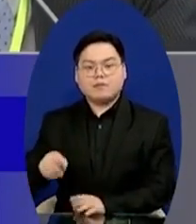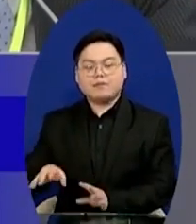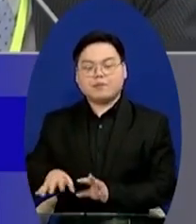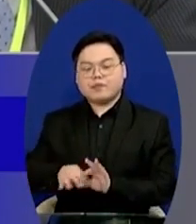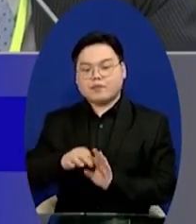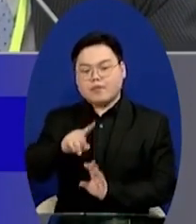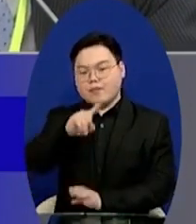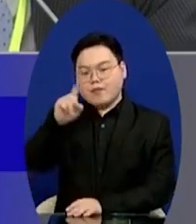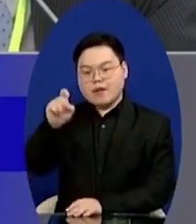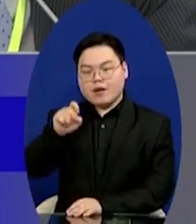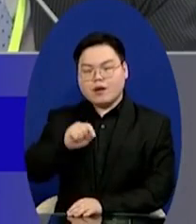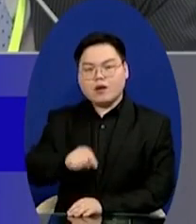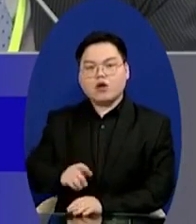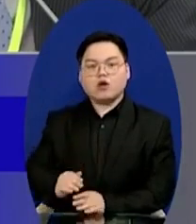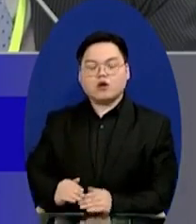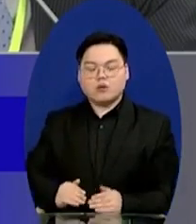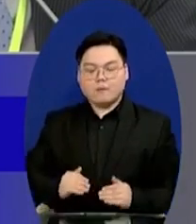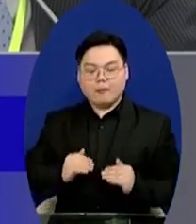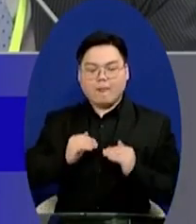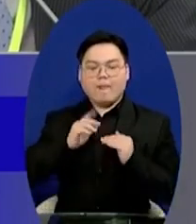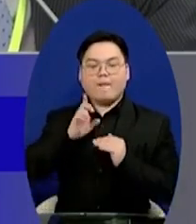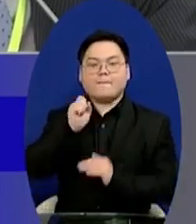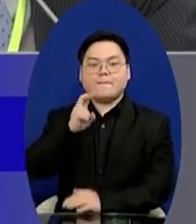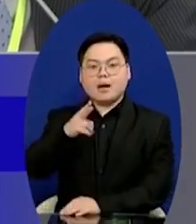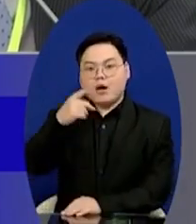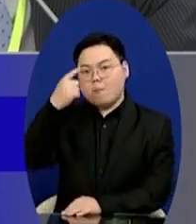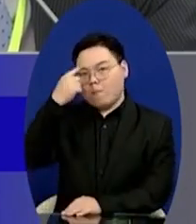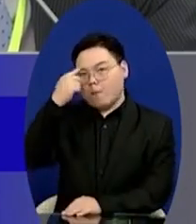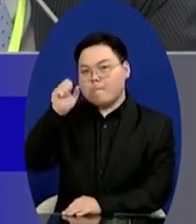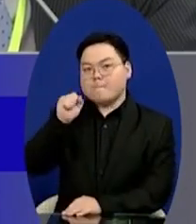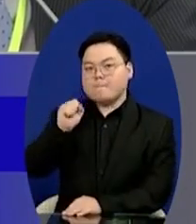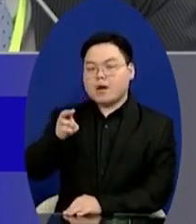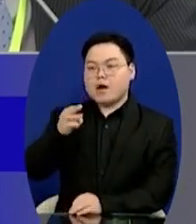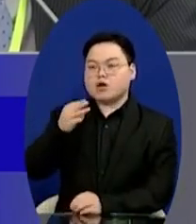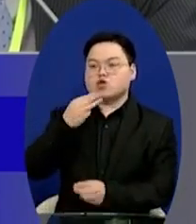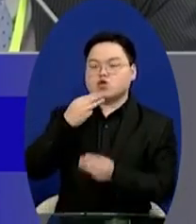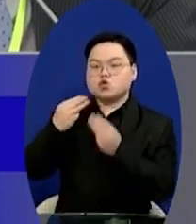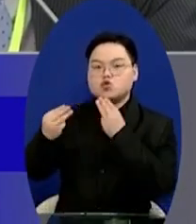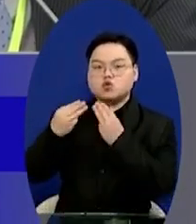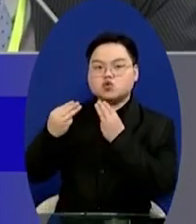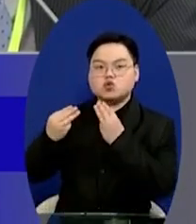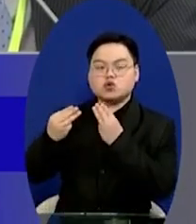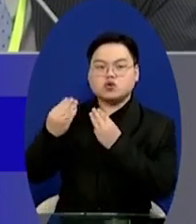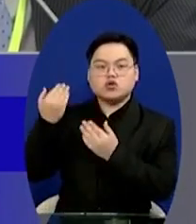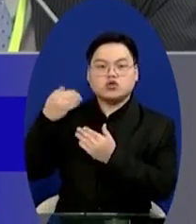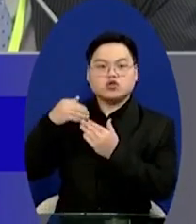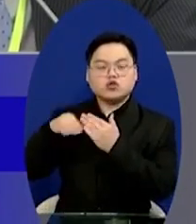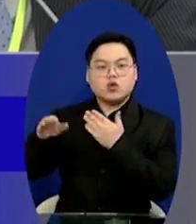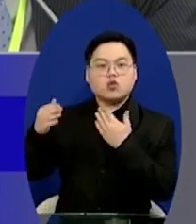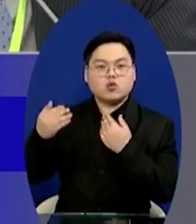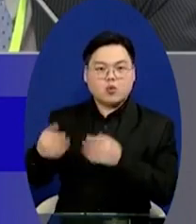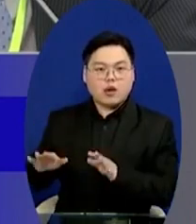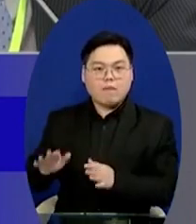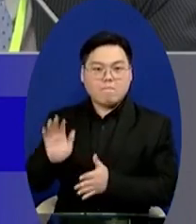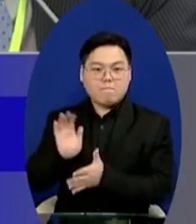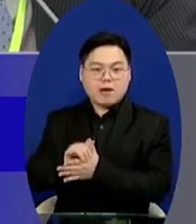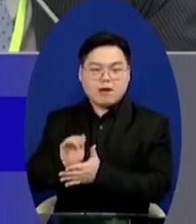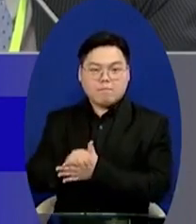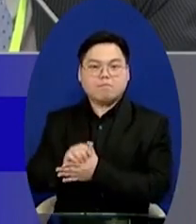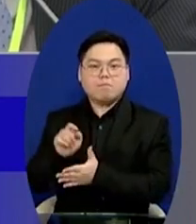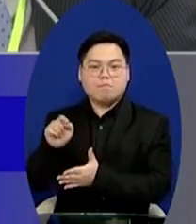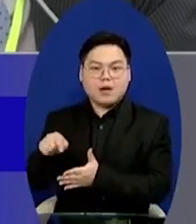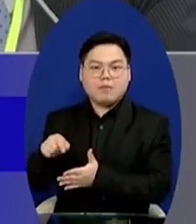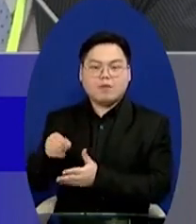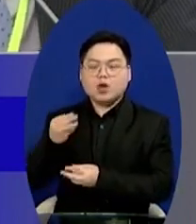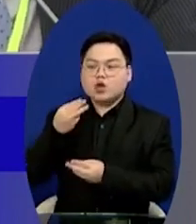банк Монгол банкыг шүүхэд өгсөн баримтууд энд гарч ирсэн. За